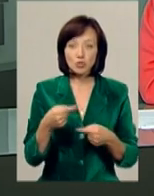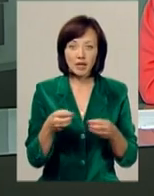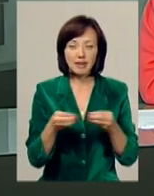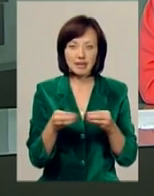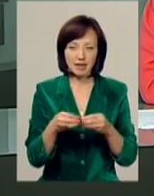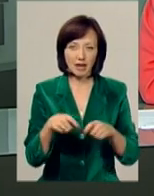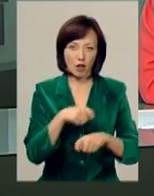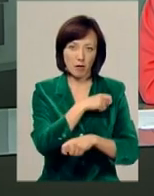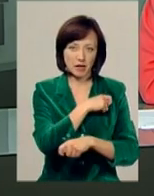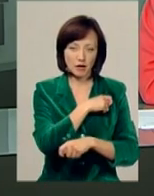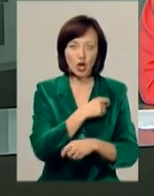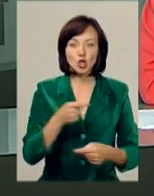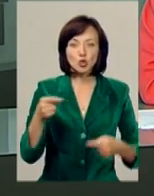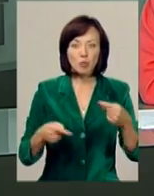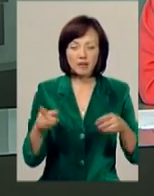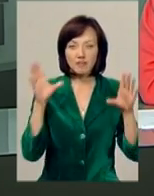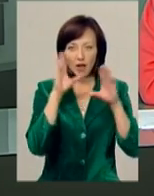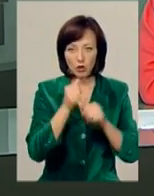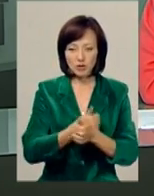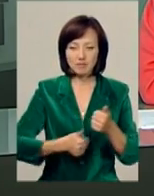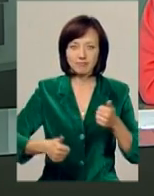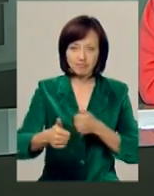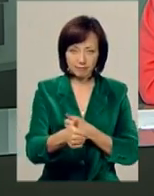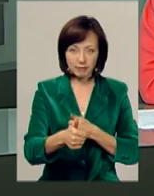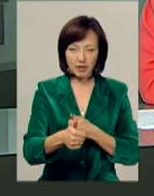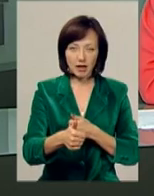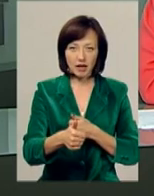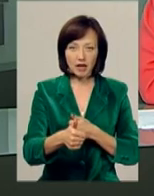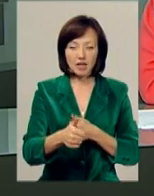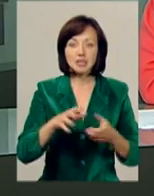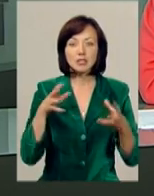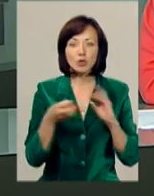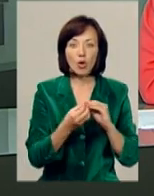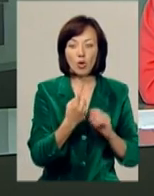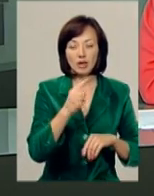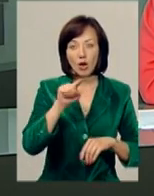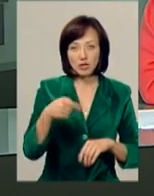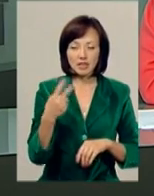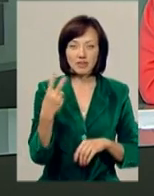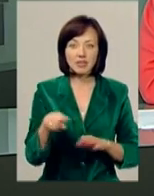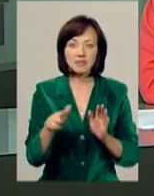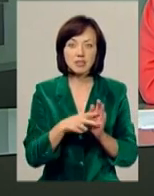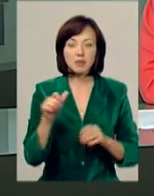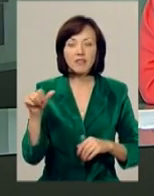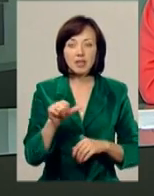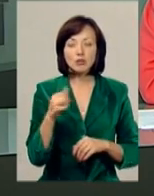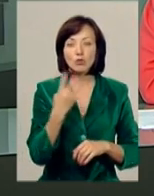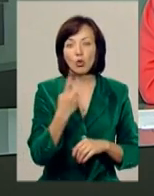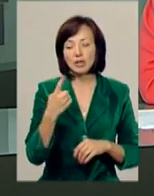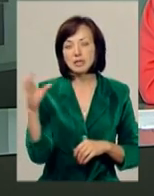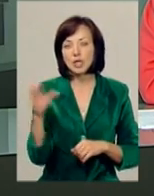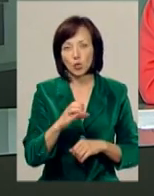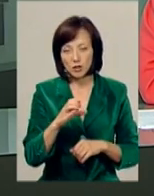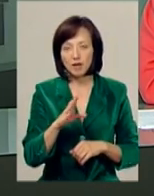10 кмтх суперницям удалося вирватися вперед з результатом 1 годи 28 хвилин і 41